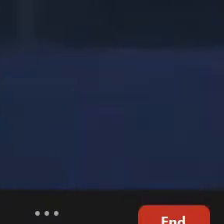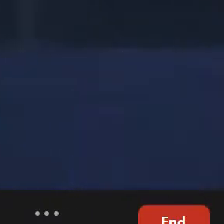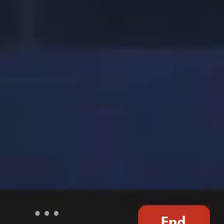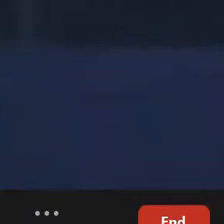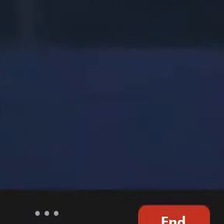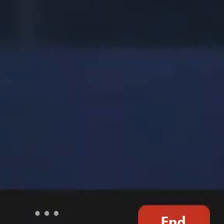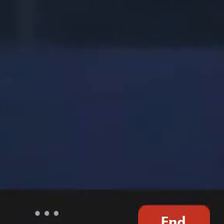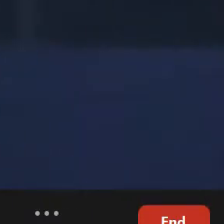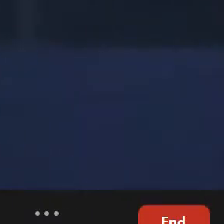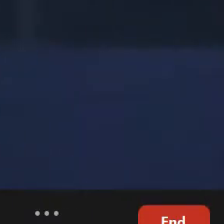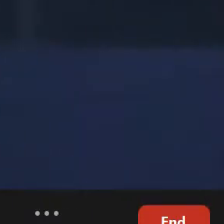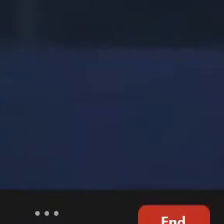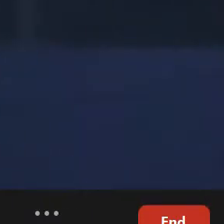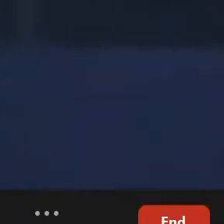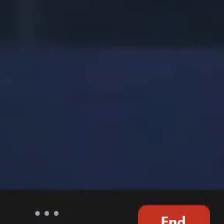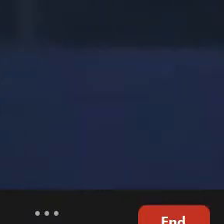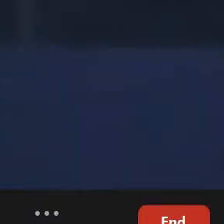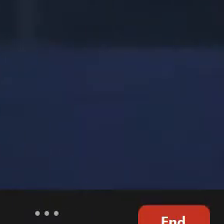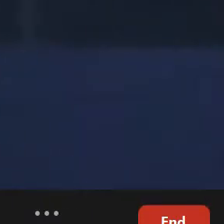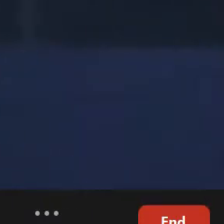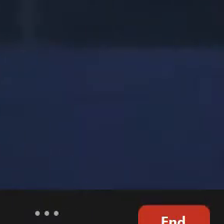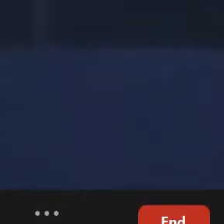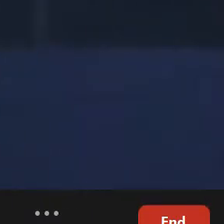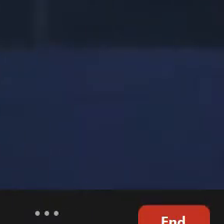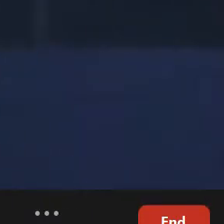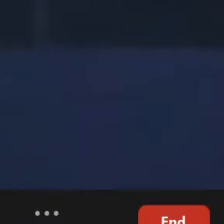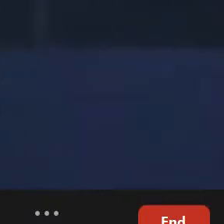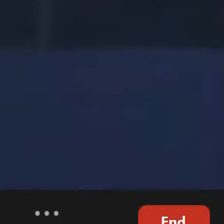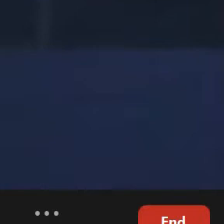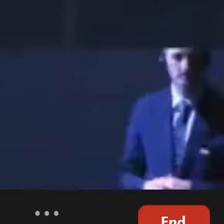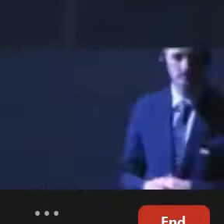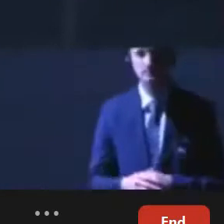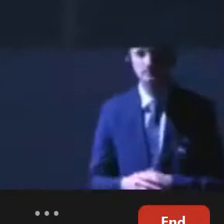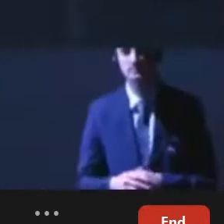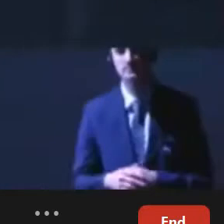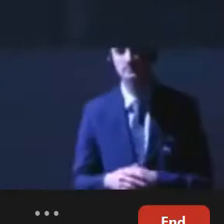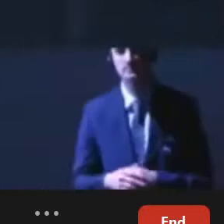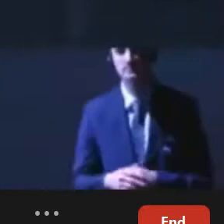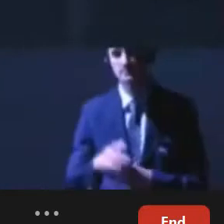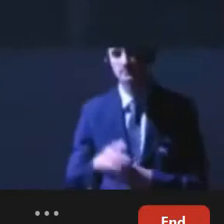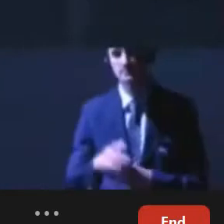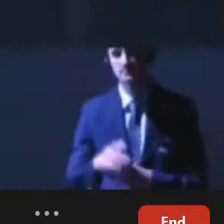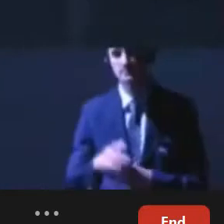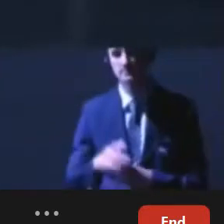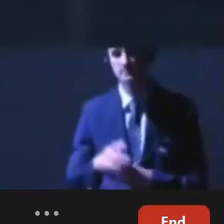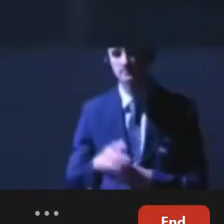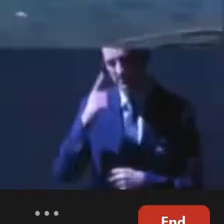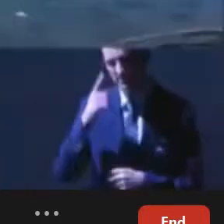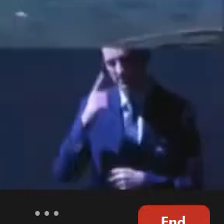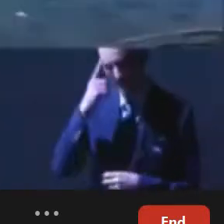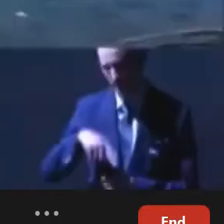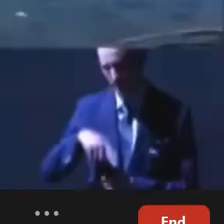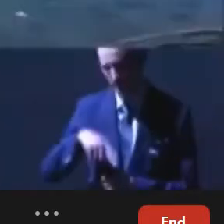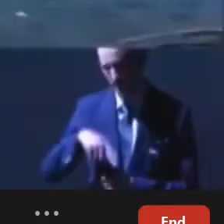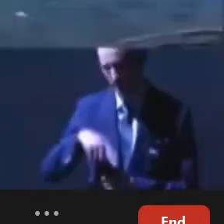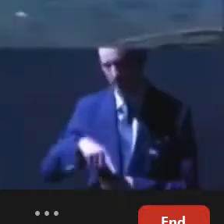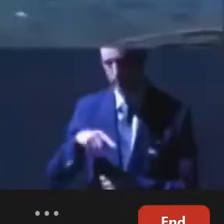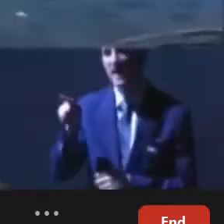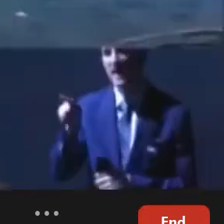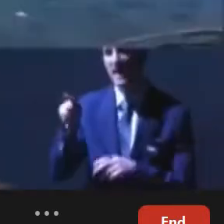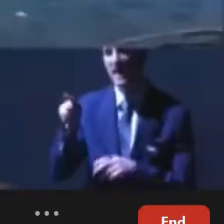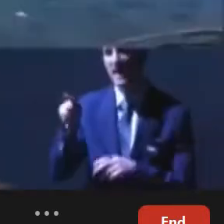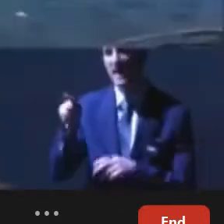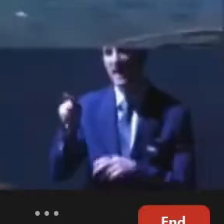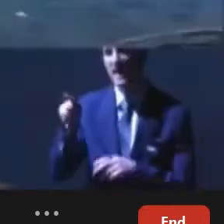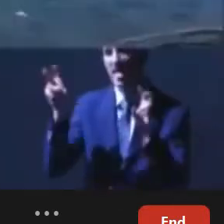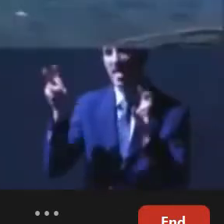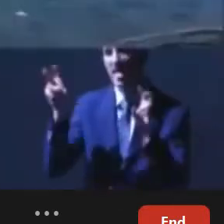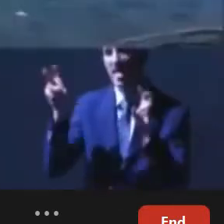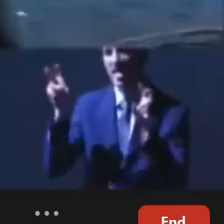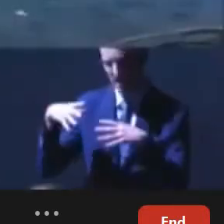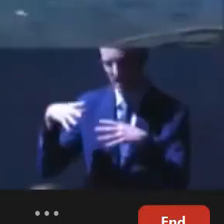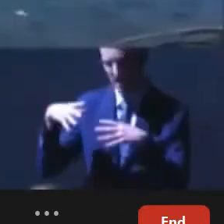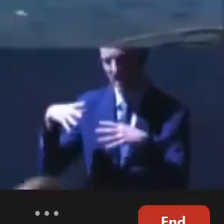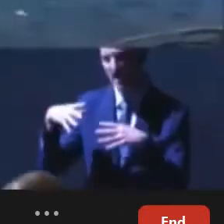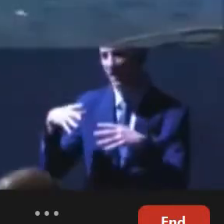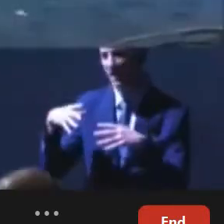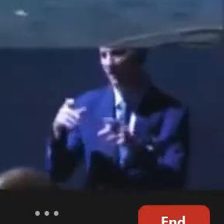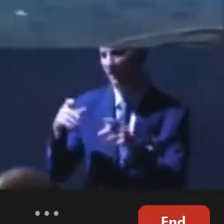điện, và chúng ta sẽ được giảm giá 50%. Thế thì bán được qua mạng lưới. Đấy